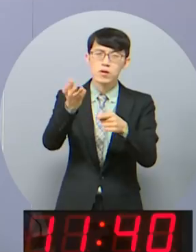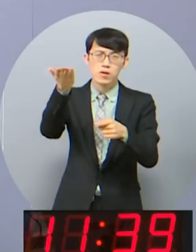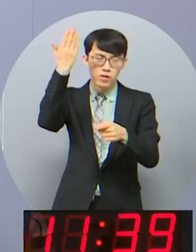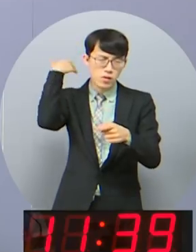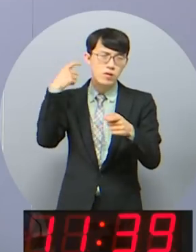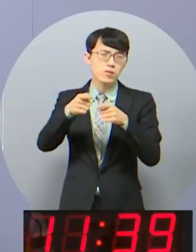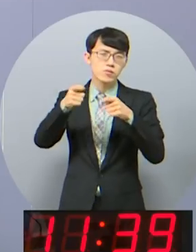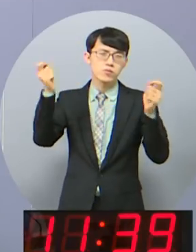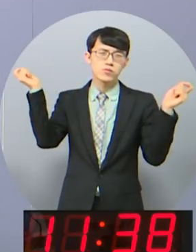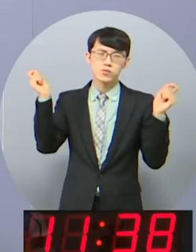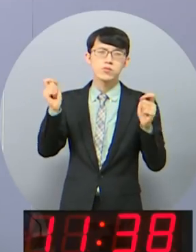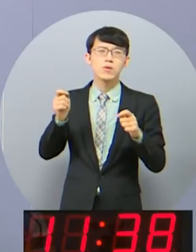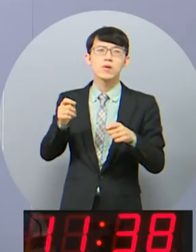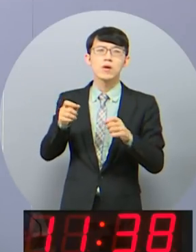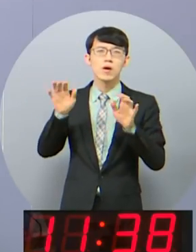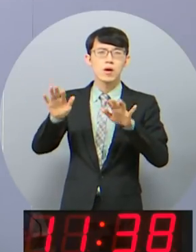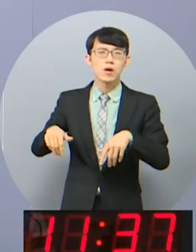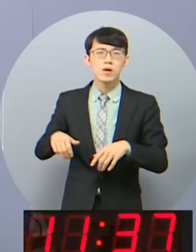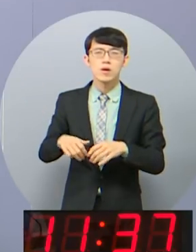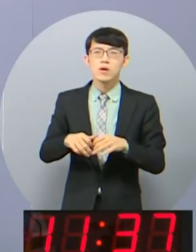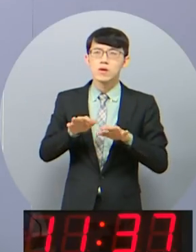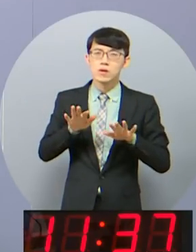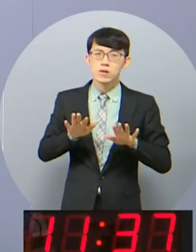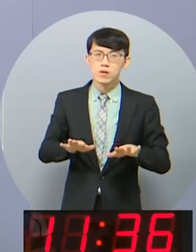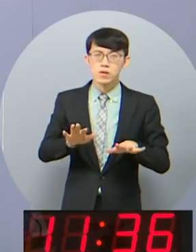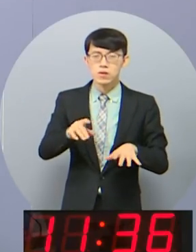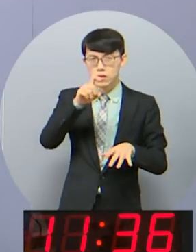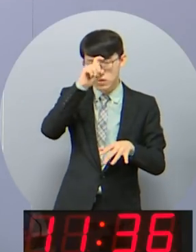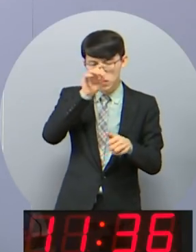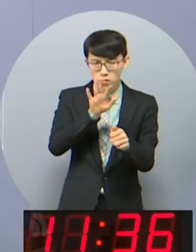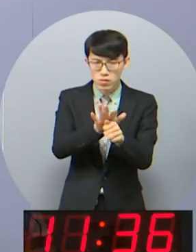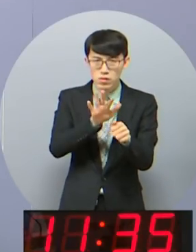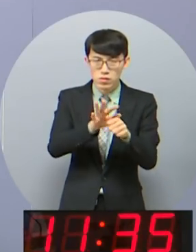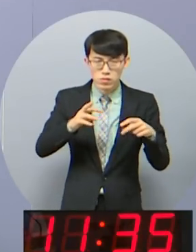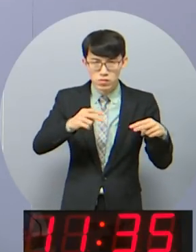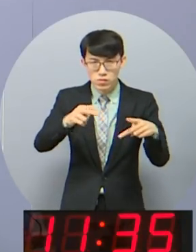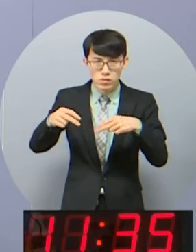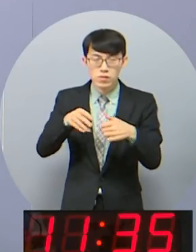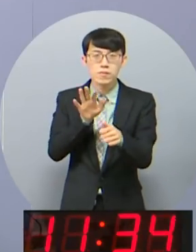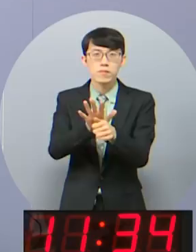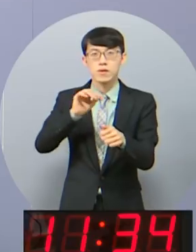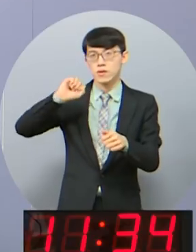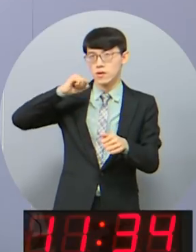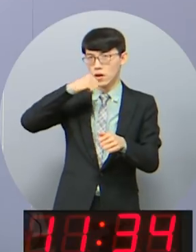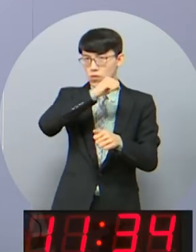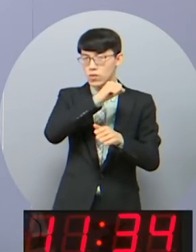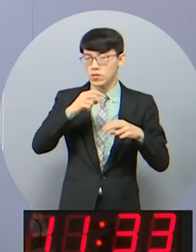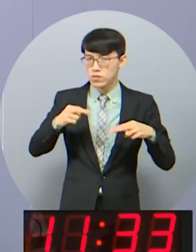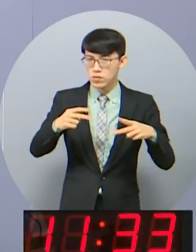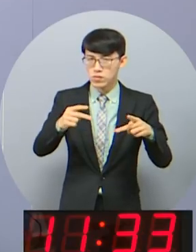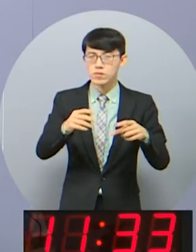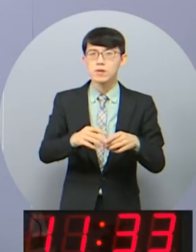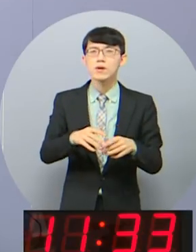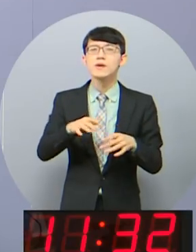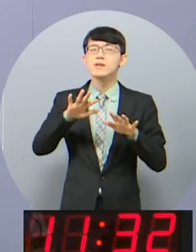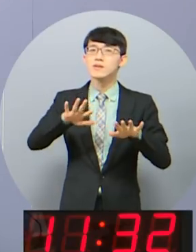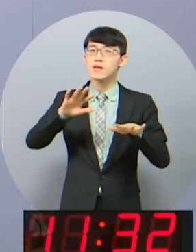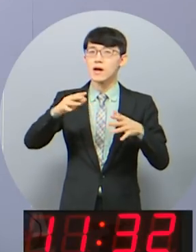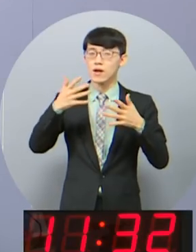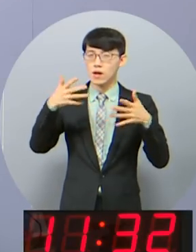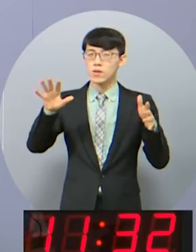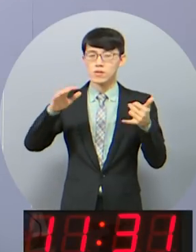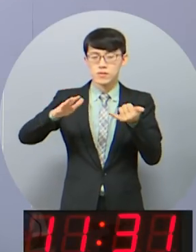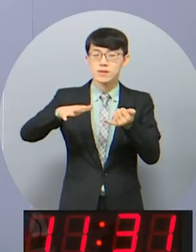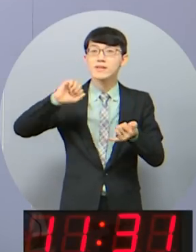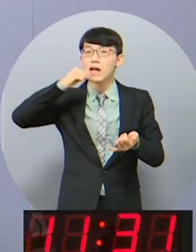你看20年后，那嘛才建设偌济人入来咱台湾建设了后，人口就搬来，所以啊，淡